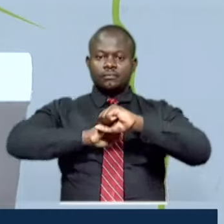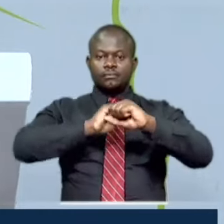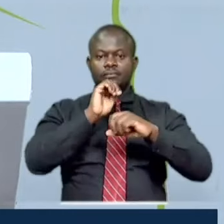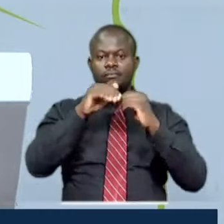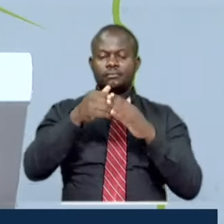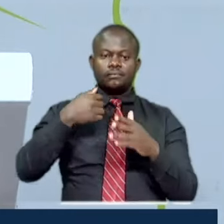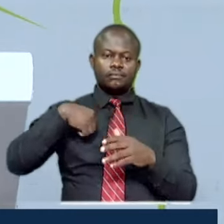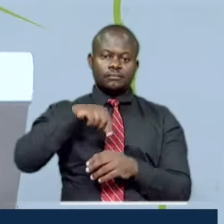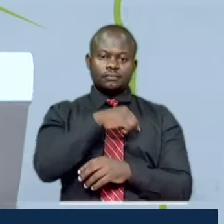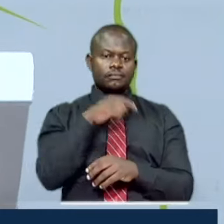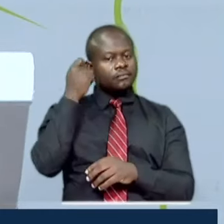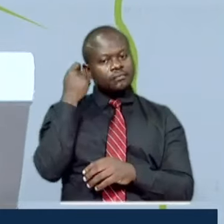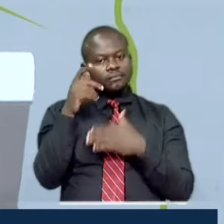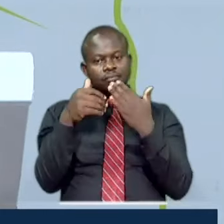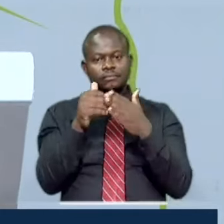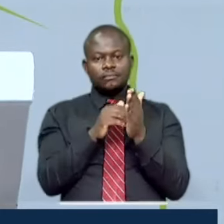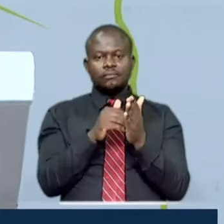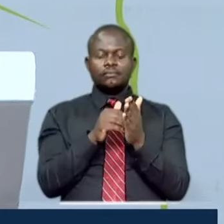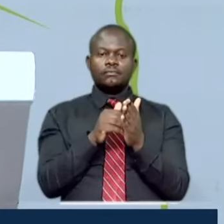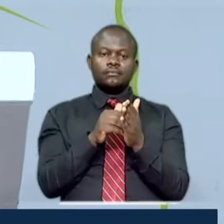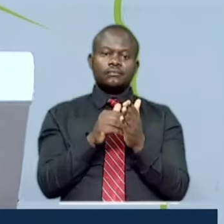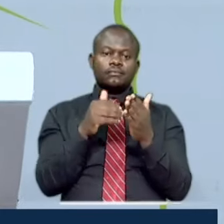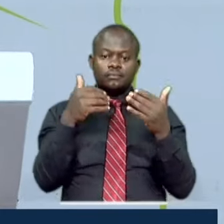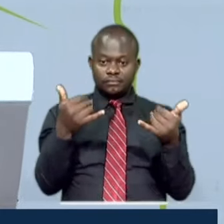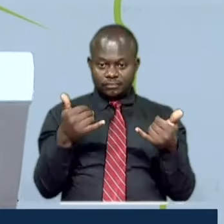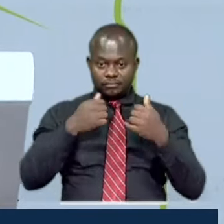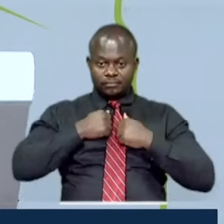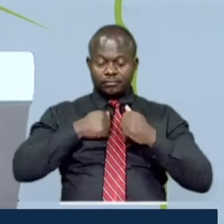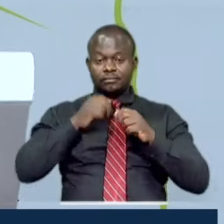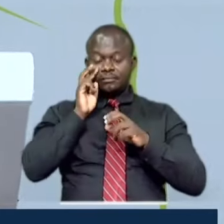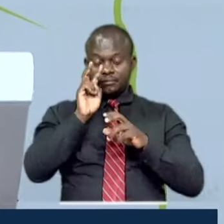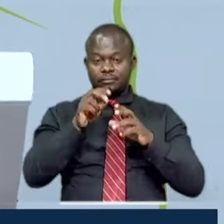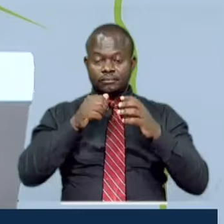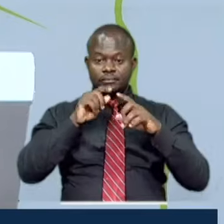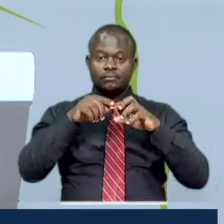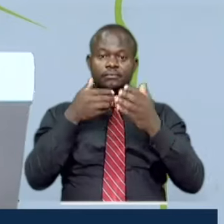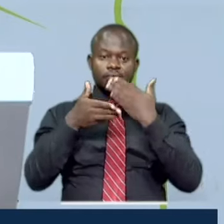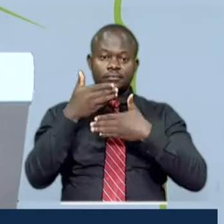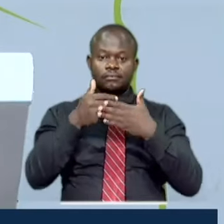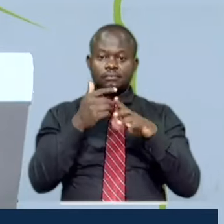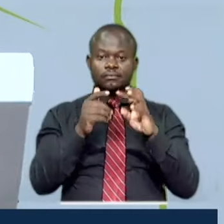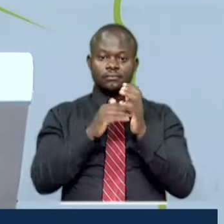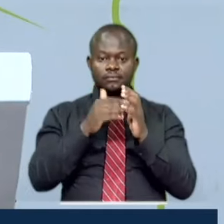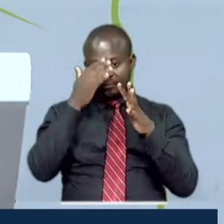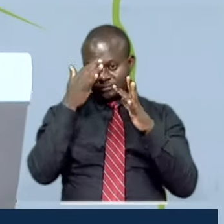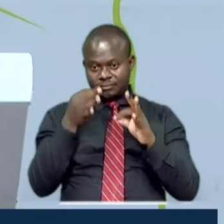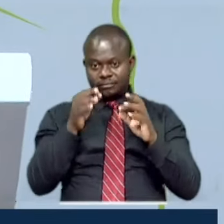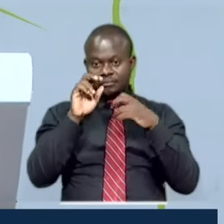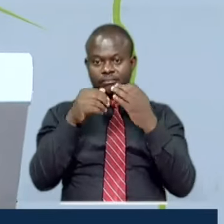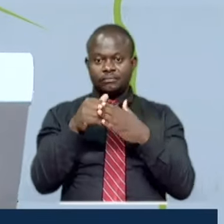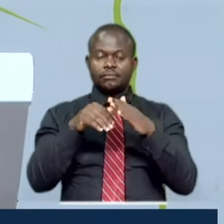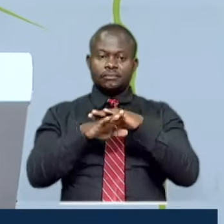abaturage bacu. Ubwo rero ASIS na Leta y'u Rwanda byarebye kure nshingiye ku biganiro twagiranye, kandi tuzemeza ko